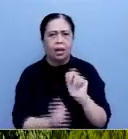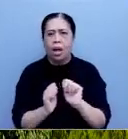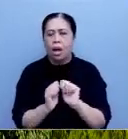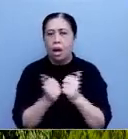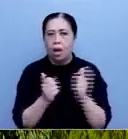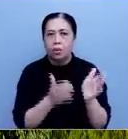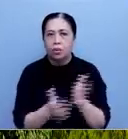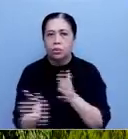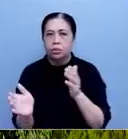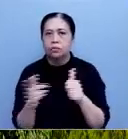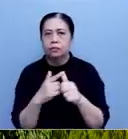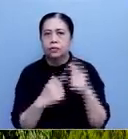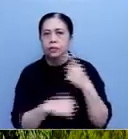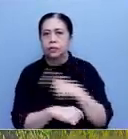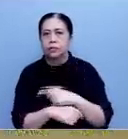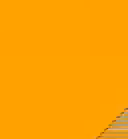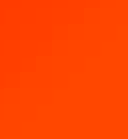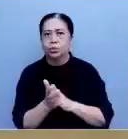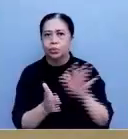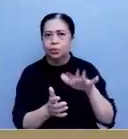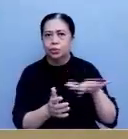pinaghandaan ang first day of school?